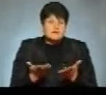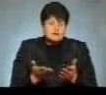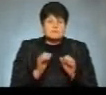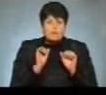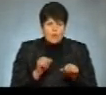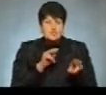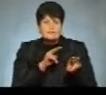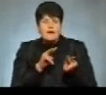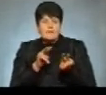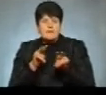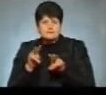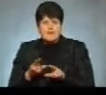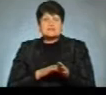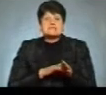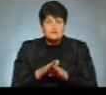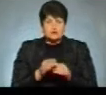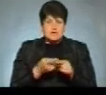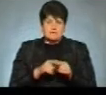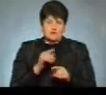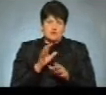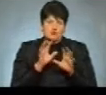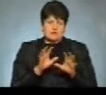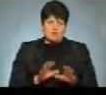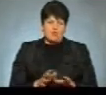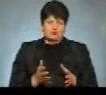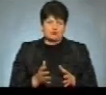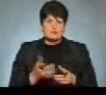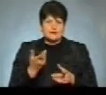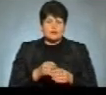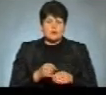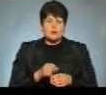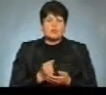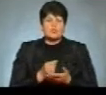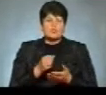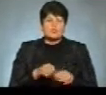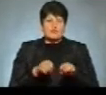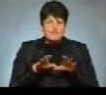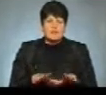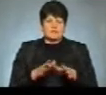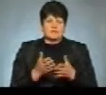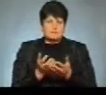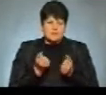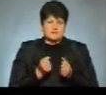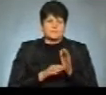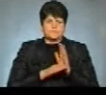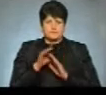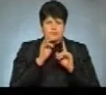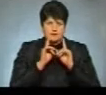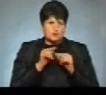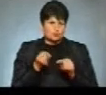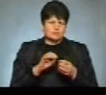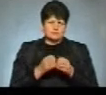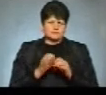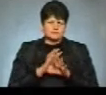може наглядати вже за виконанням закону, який ухвалений Верховною Радою. І тут, думаю, нарікань не буде і протиріч не